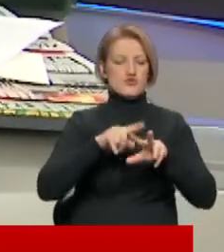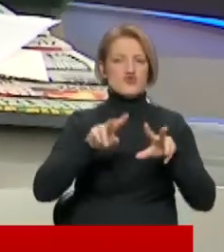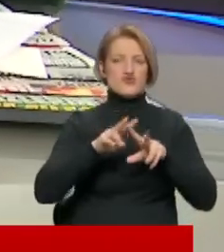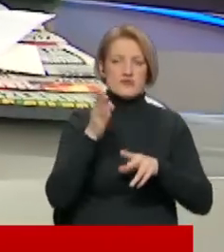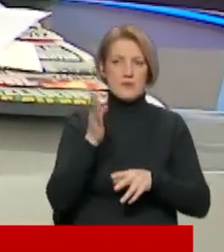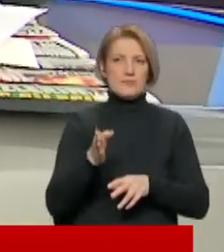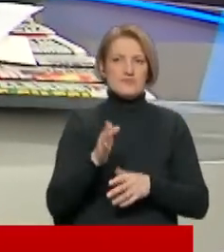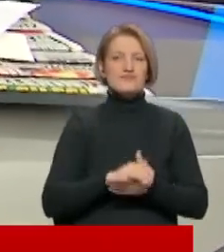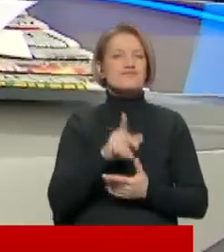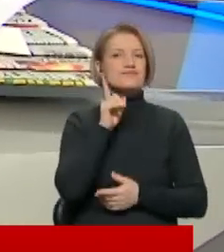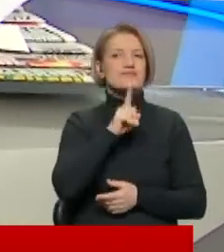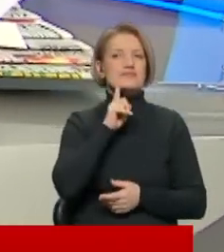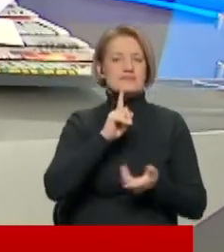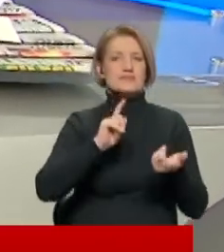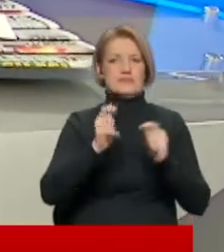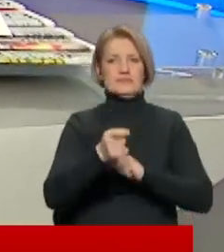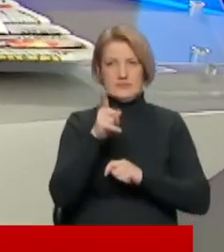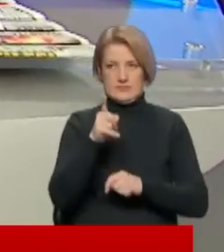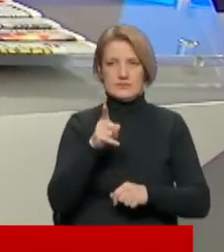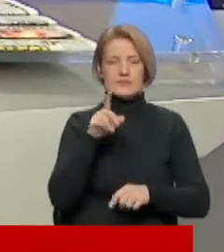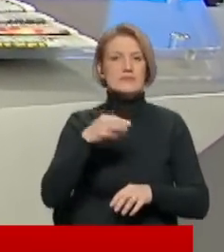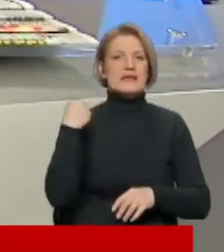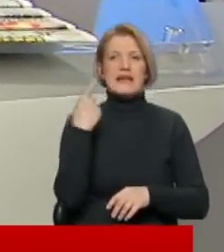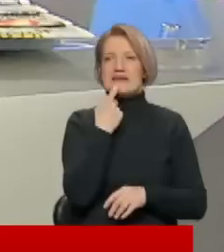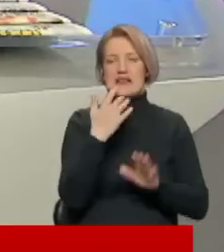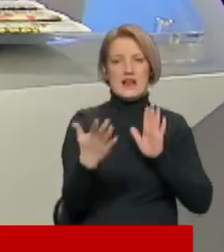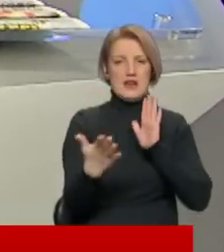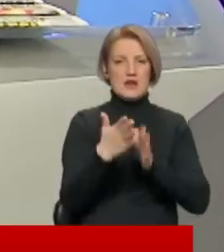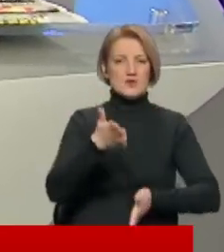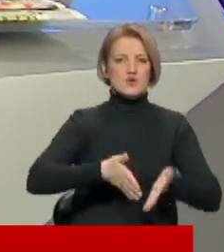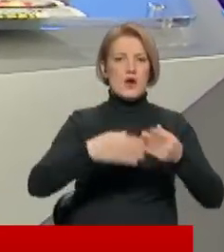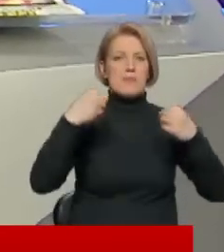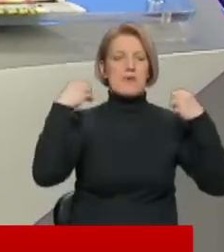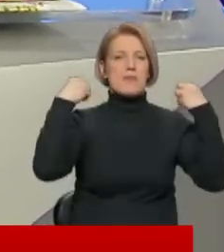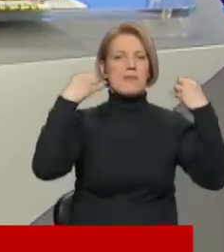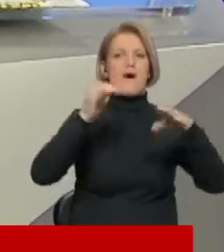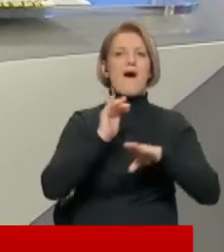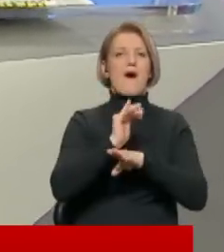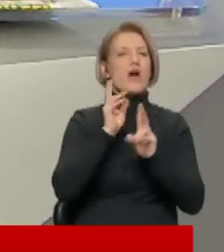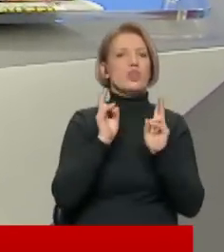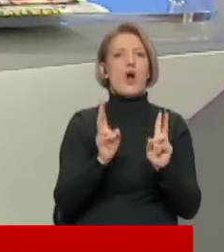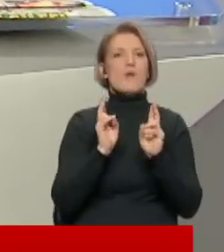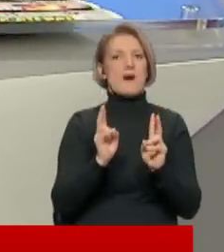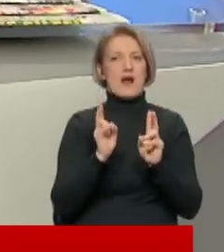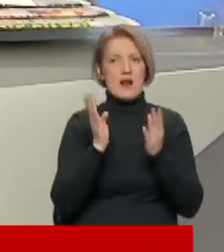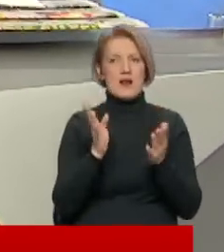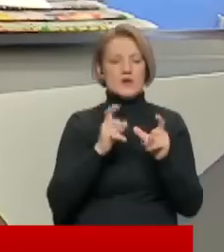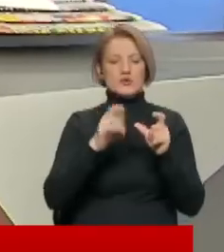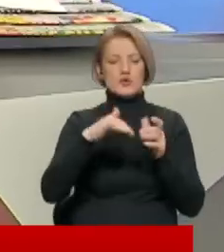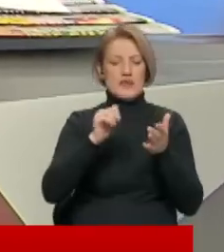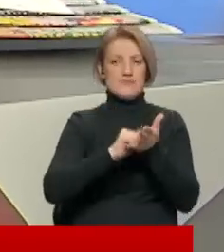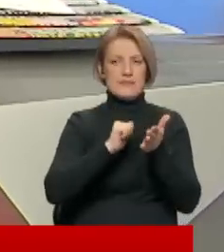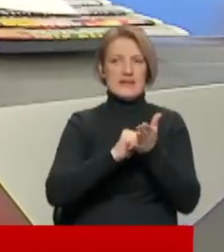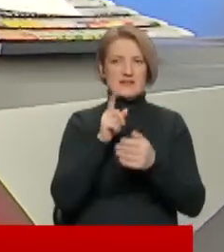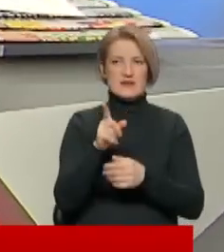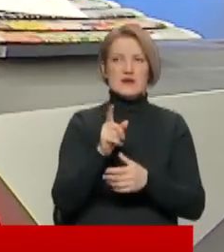namazgöz İngilizce adı burada işte Artık yeni yıl yaklaşırken sokaklarda ışıl ışıl Hayat gayet normale dönmüş tabi sosyal medyada